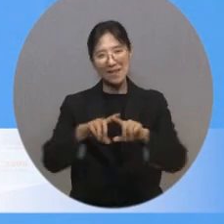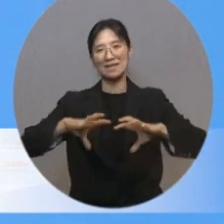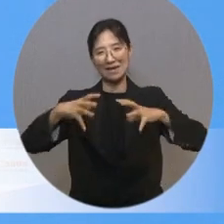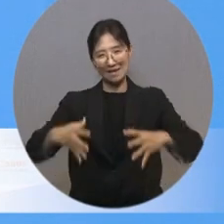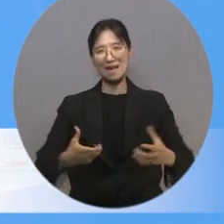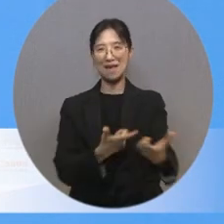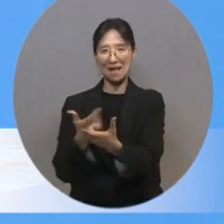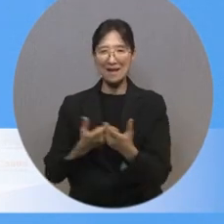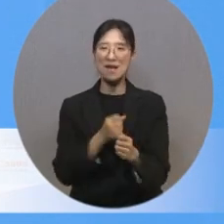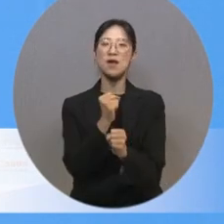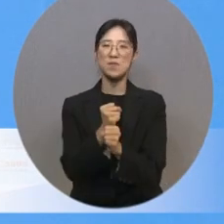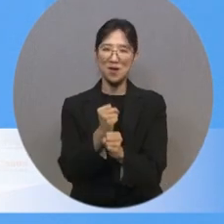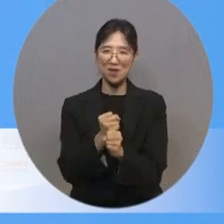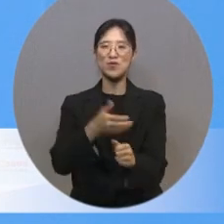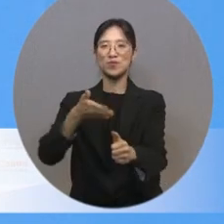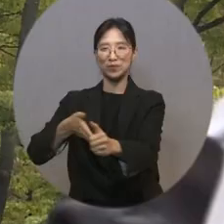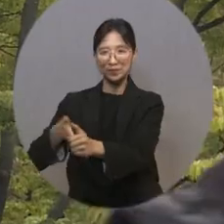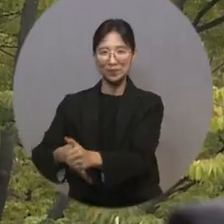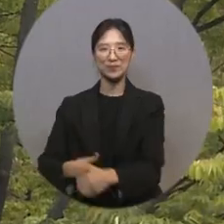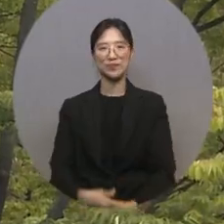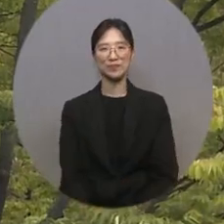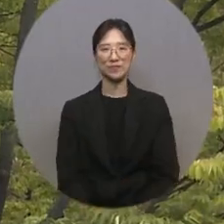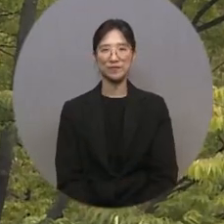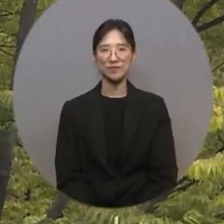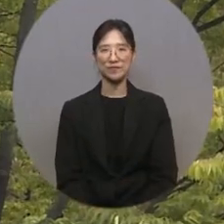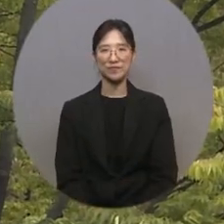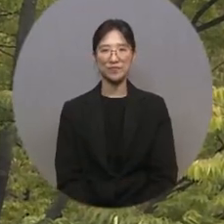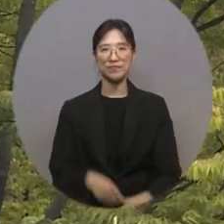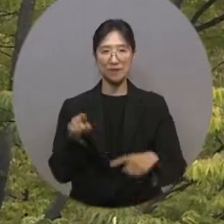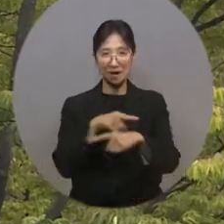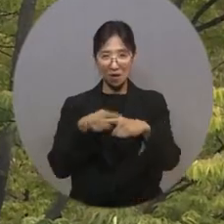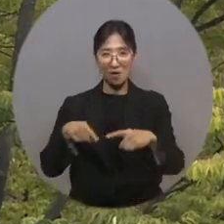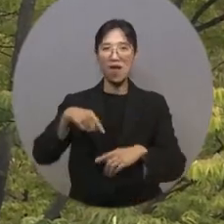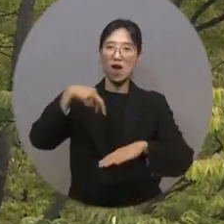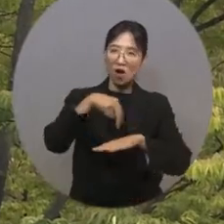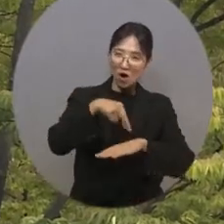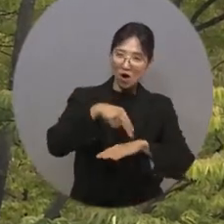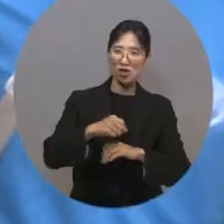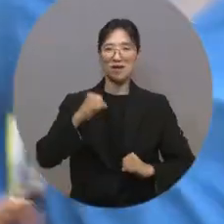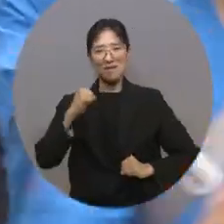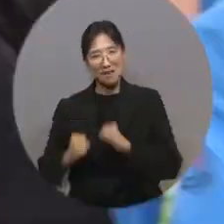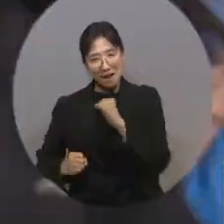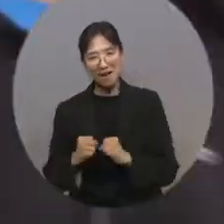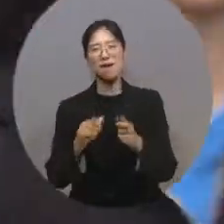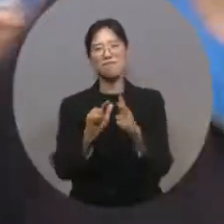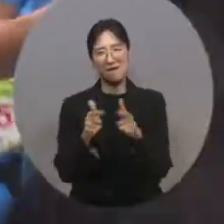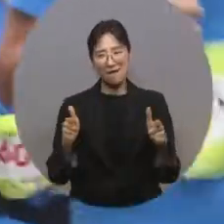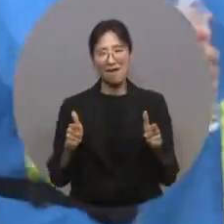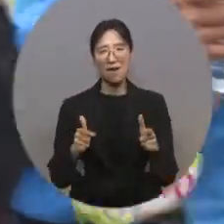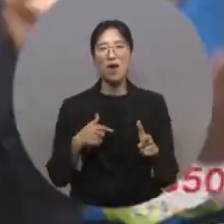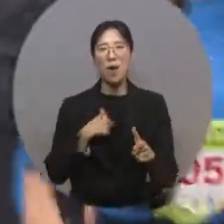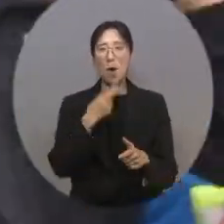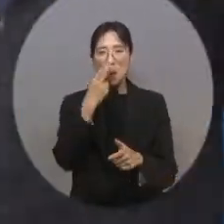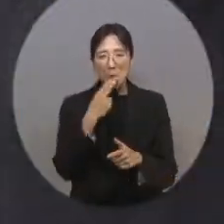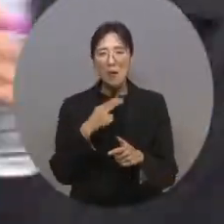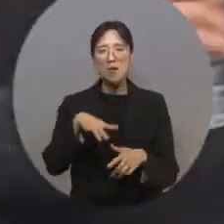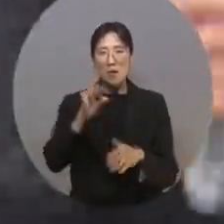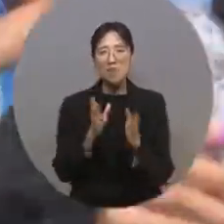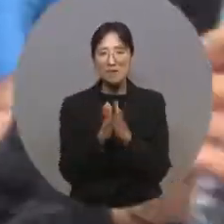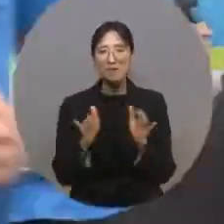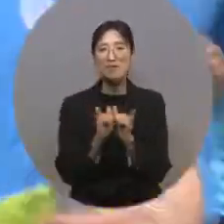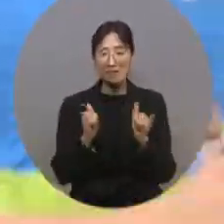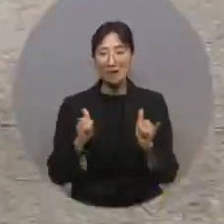같이 만들어주실 것을 부탁드립니다. 대회 코스는 걷기부터 달리기까지 다양해 초보자도 무리 없이